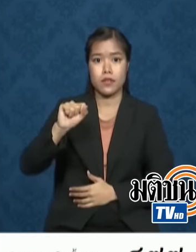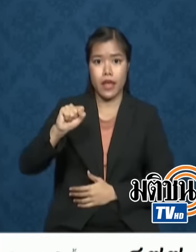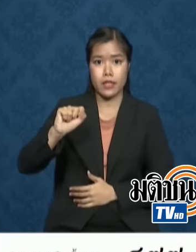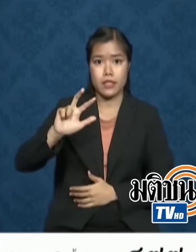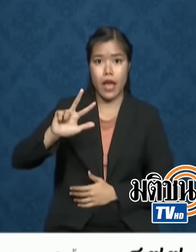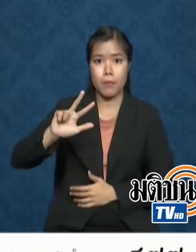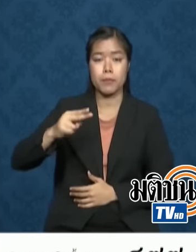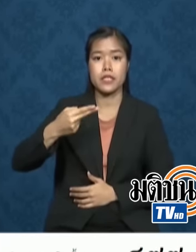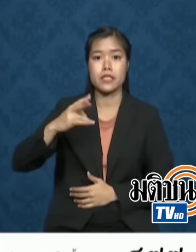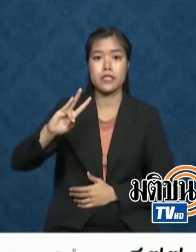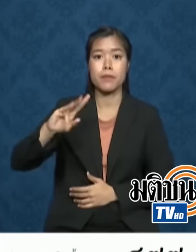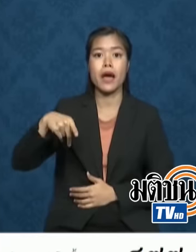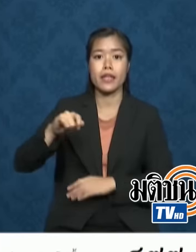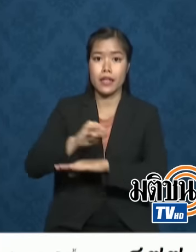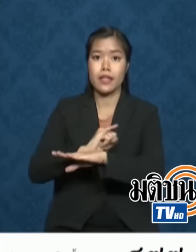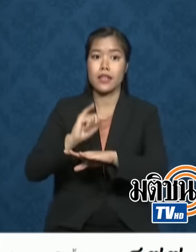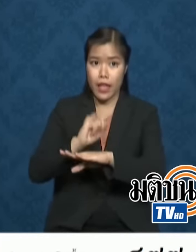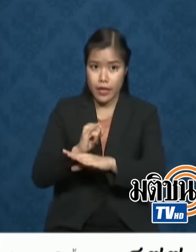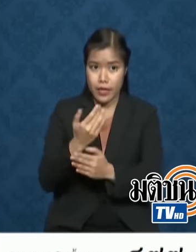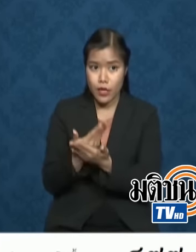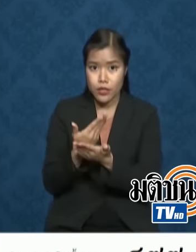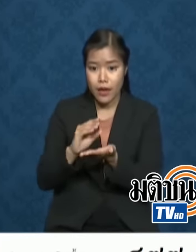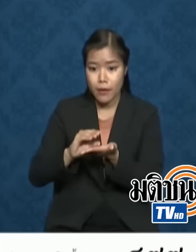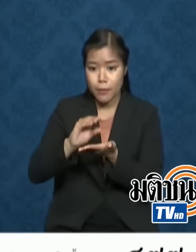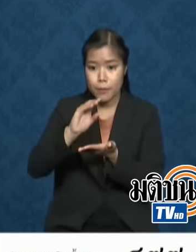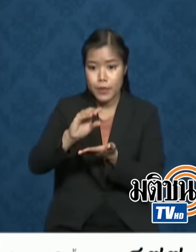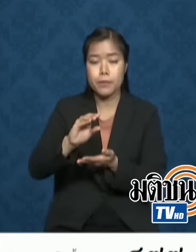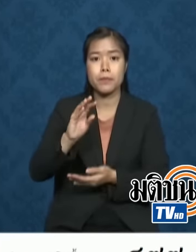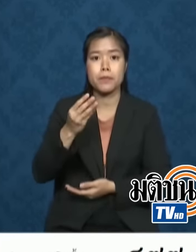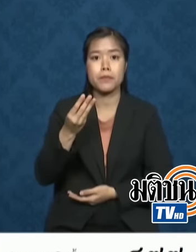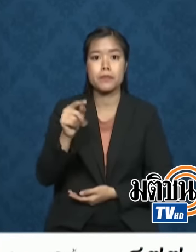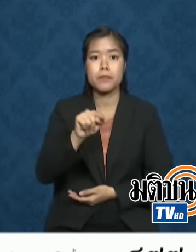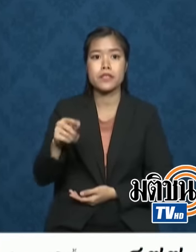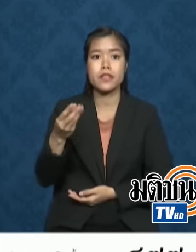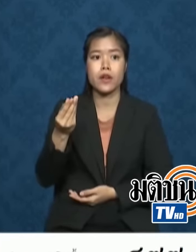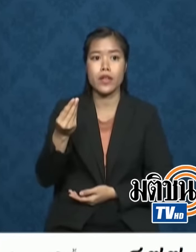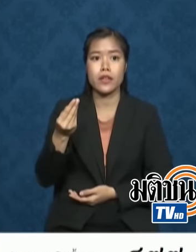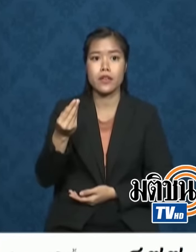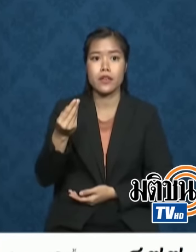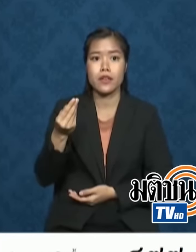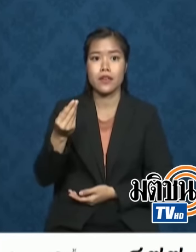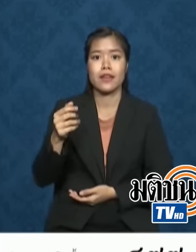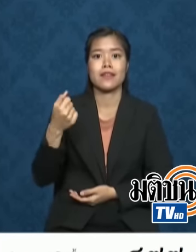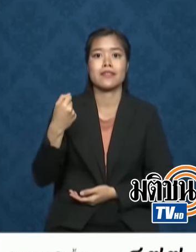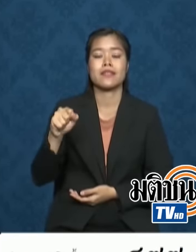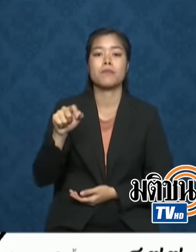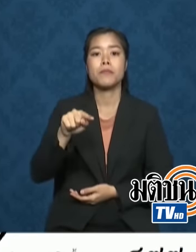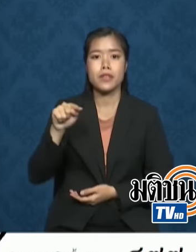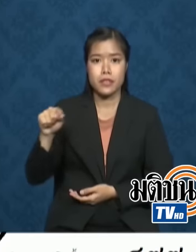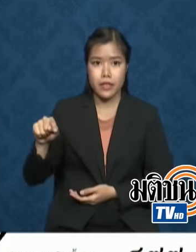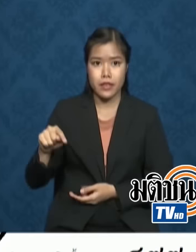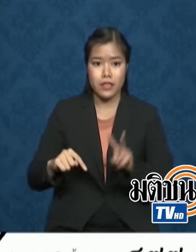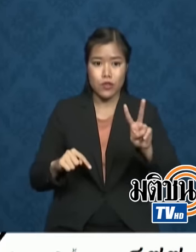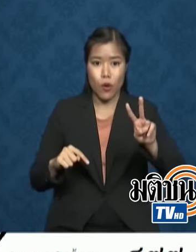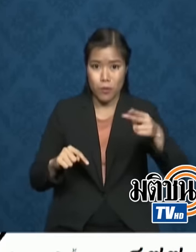237,000 ไร่แล้วเราตั้งงบประมาณไว้กี่เปอร์เซ็นต์ครับ 20,000 ต่อ 200,000 10% เท่านั้นแหละครับ